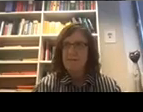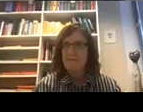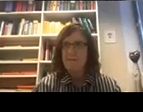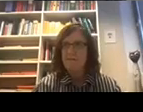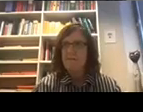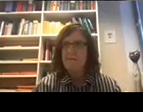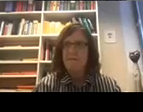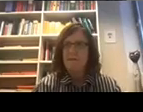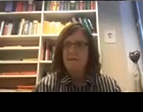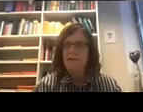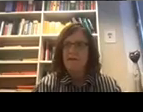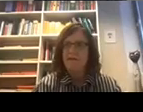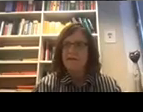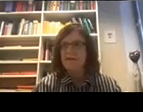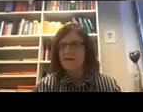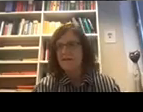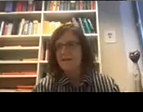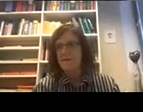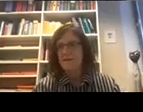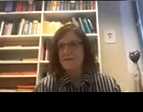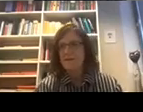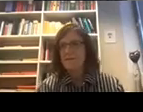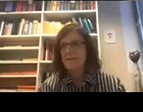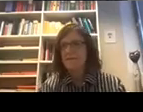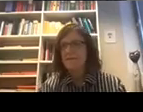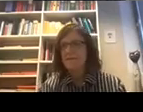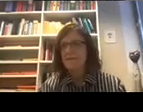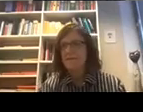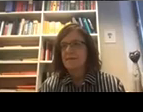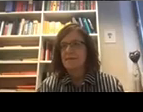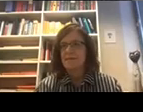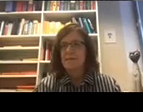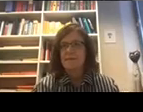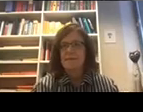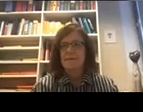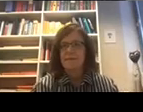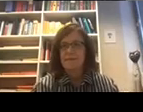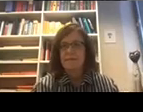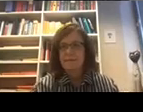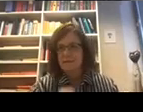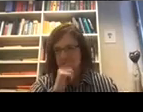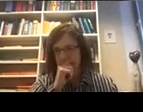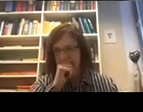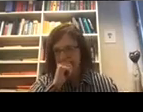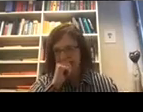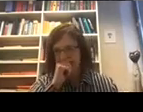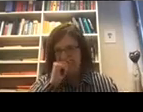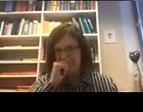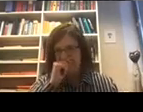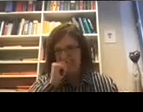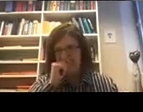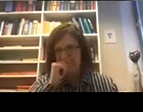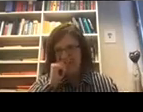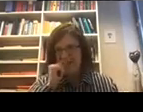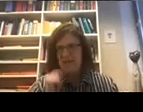todellinen pimeä aine. Täällä on yksi tämmöinen kysymys, mikä ei nyt jostain syystä meinaa tulla mahdollisesti. Siinä on linkki